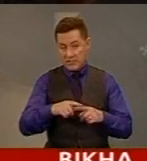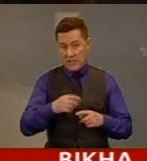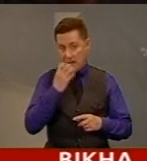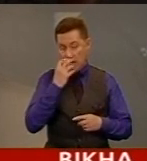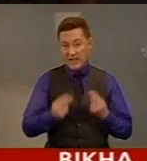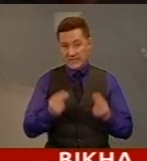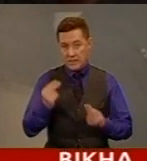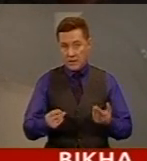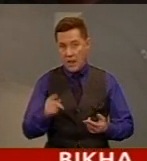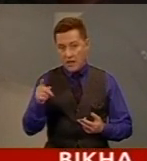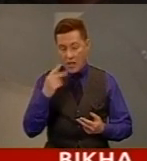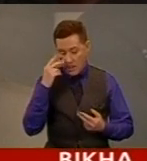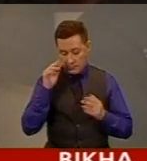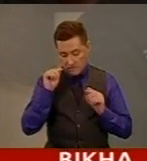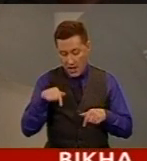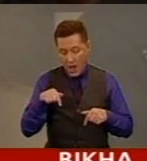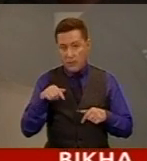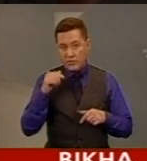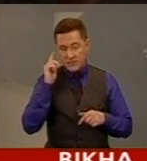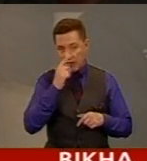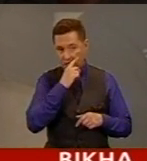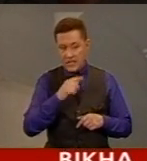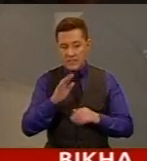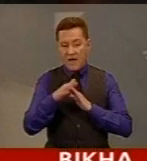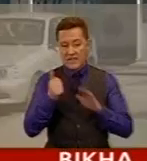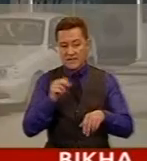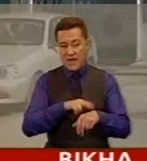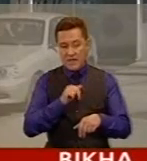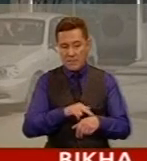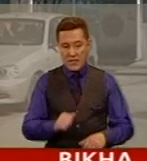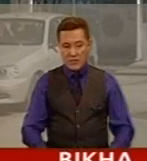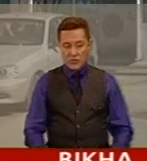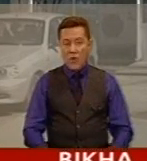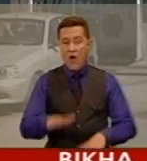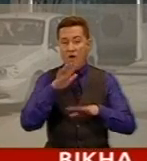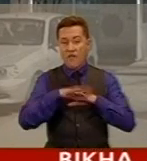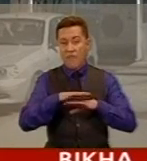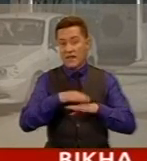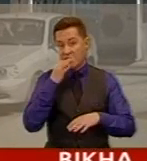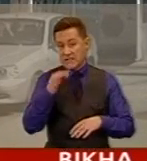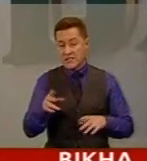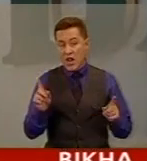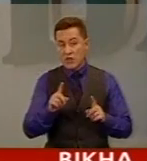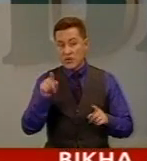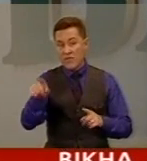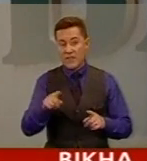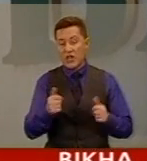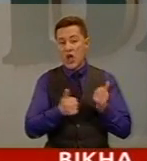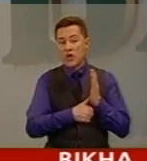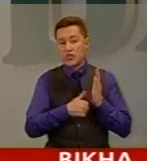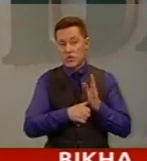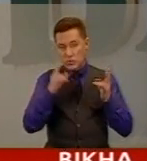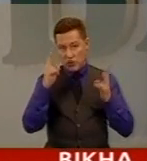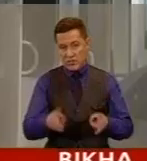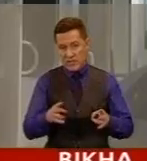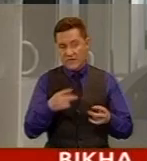Вона опустила очі. І говорить, визивайте міліцію. У банку чоловікові сказали, що він став шостою жертвою.